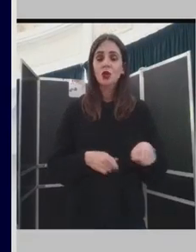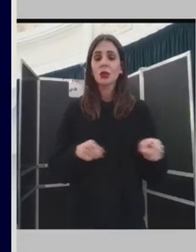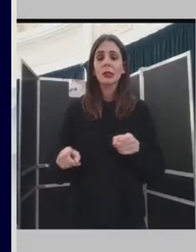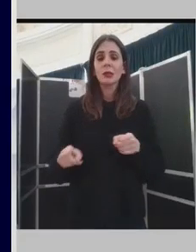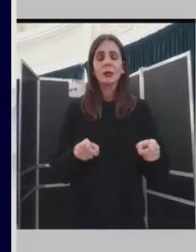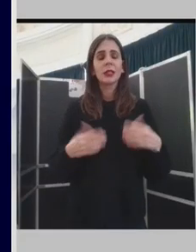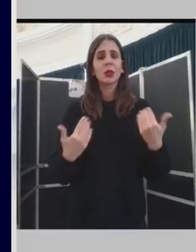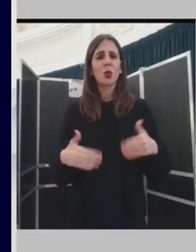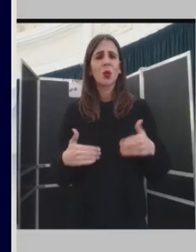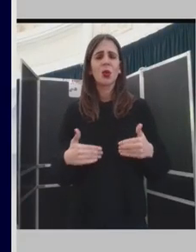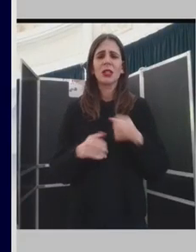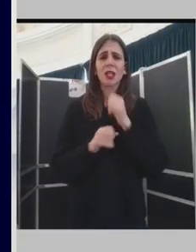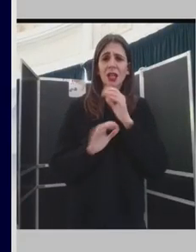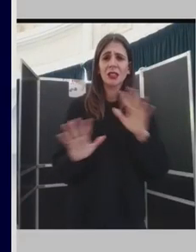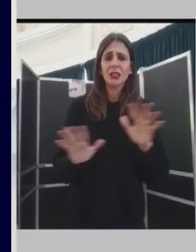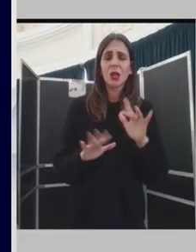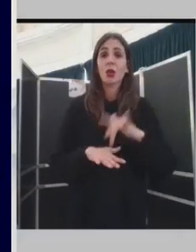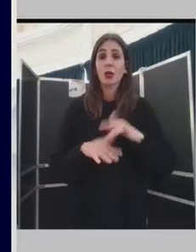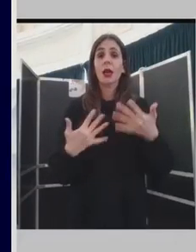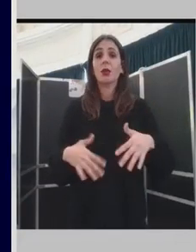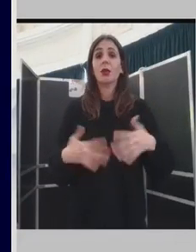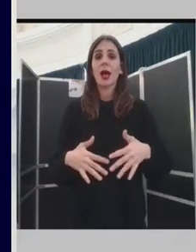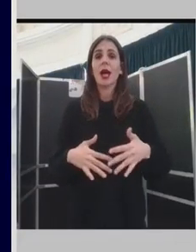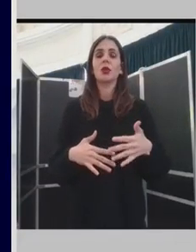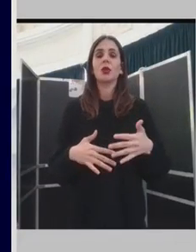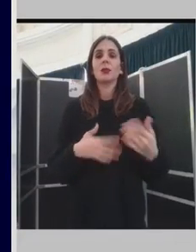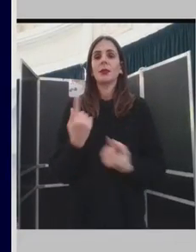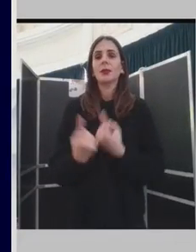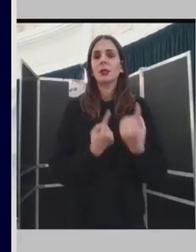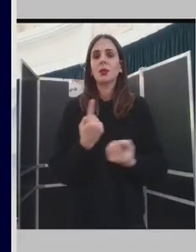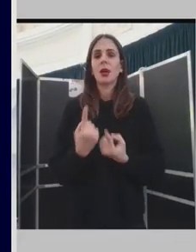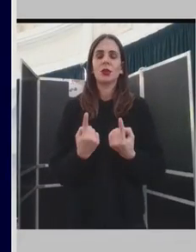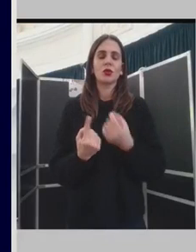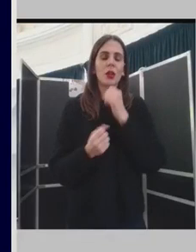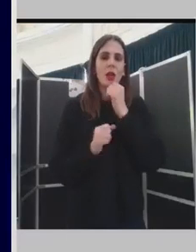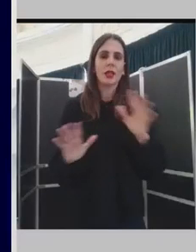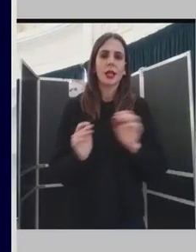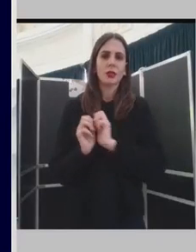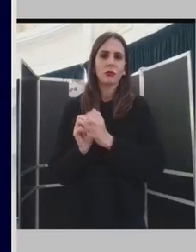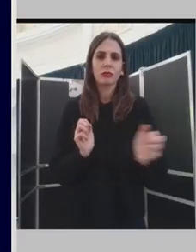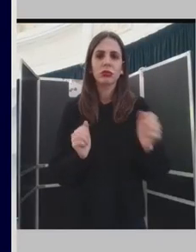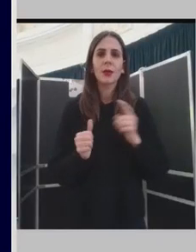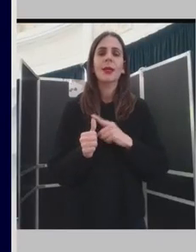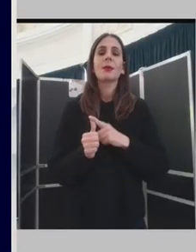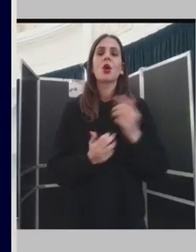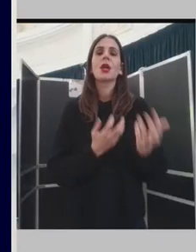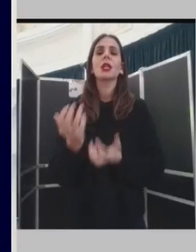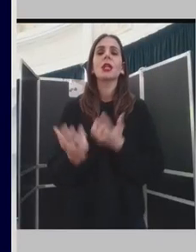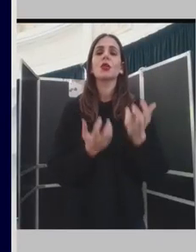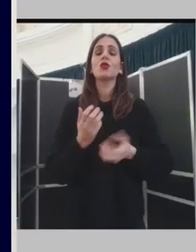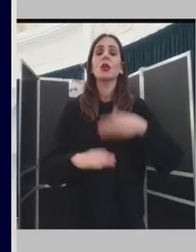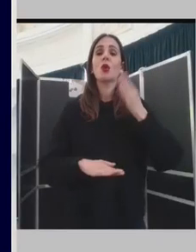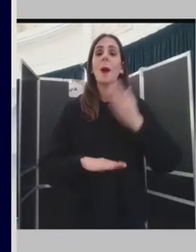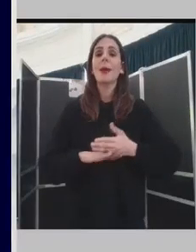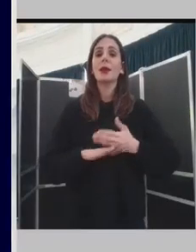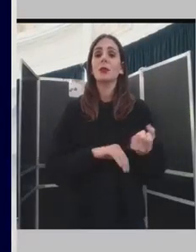per cose tragiche che sono avvenute nel nostro territorio, l'incendio di Mezzocammino, piuttosto